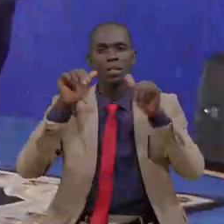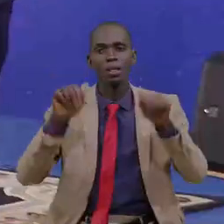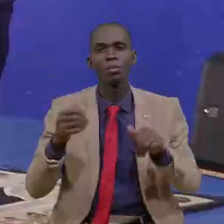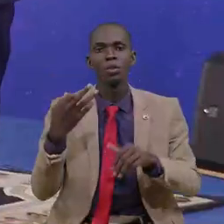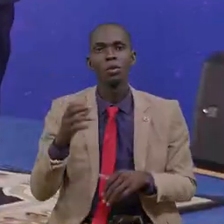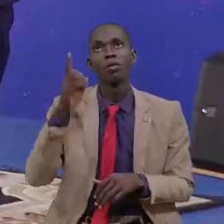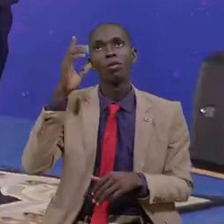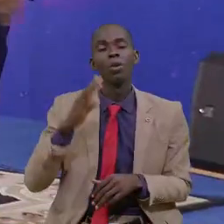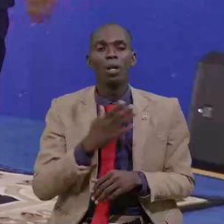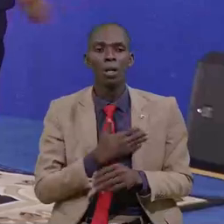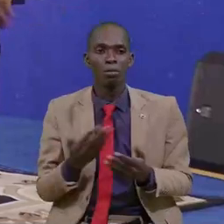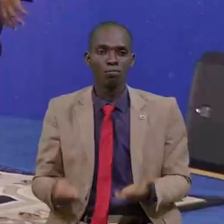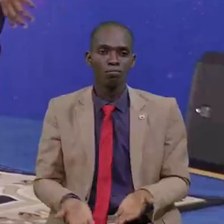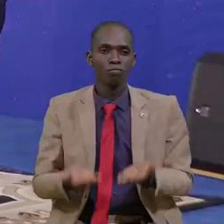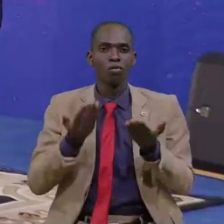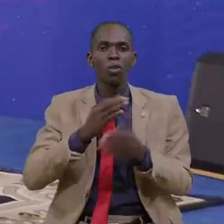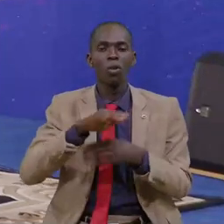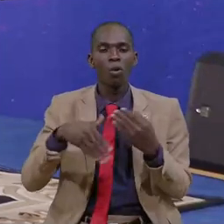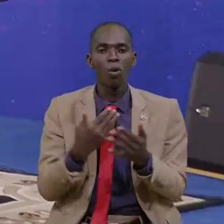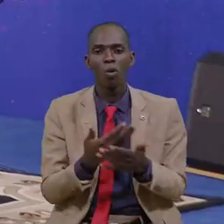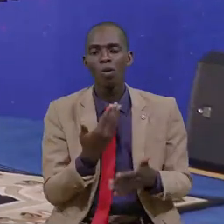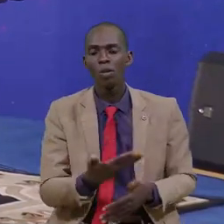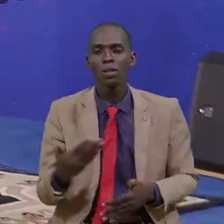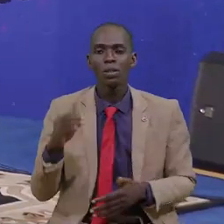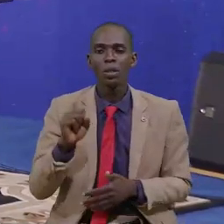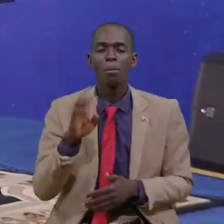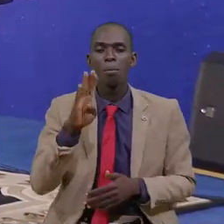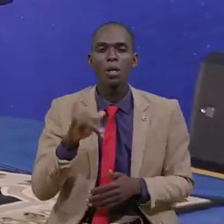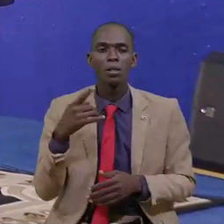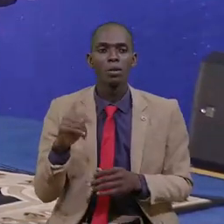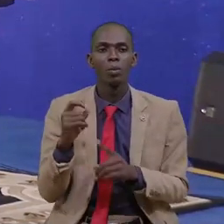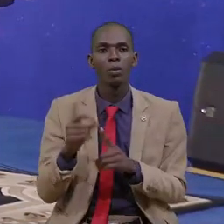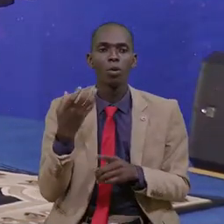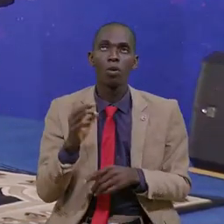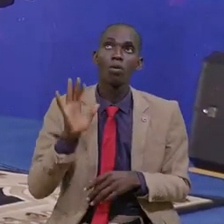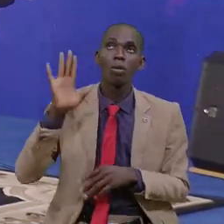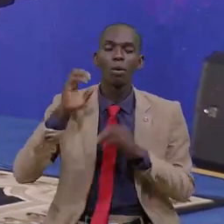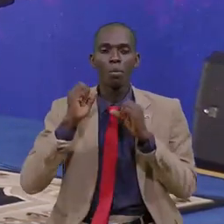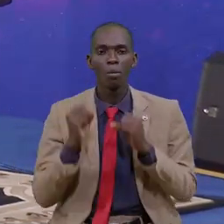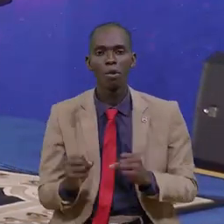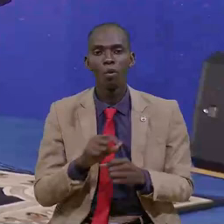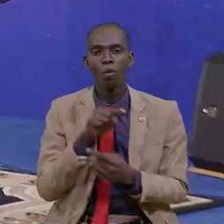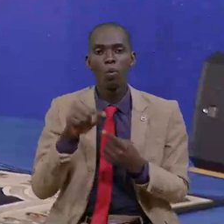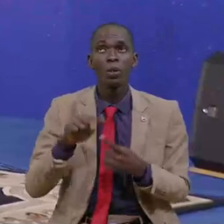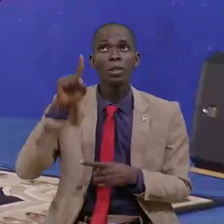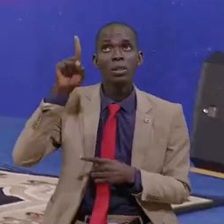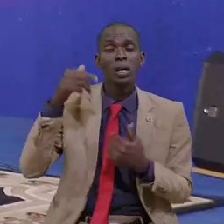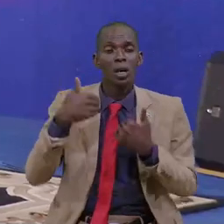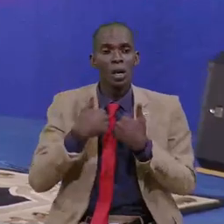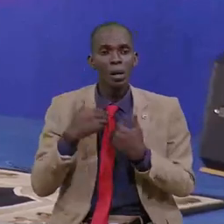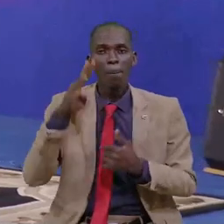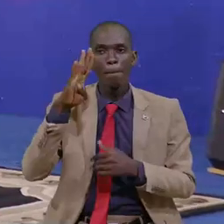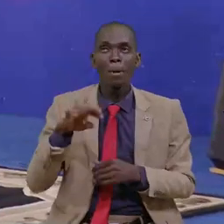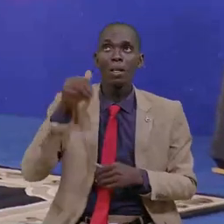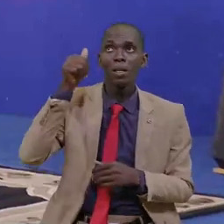Et il soutenant toutes choses par sa parole puissante, a fait la purification des